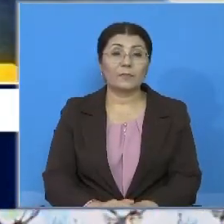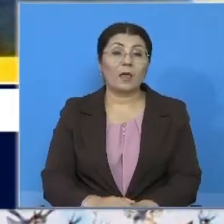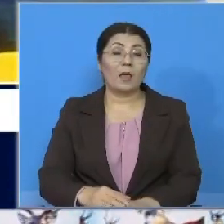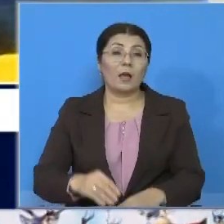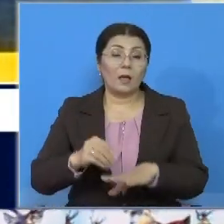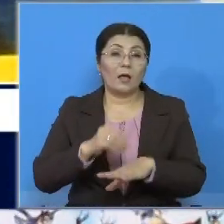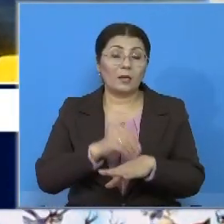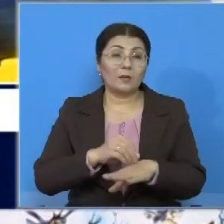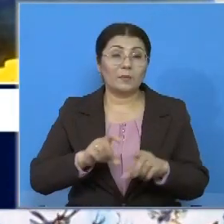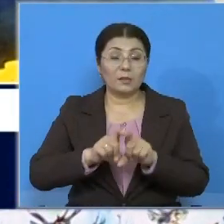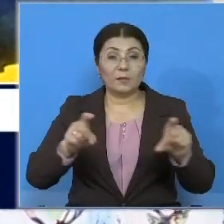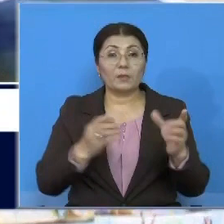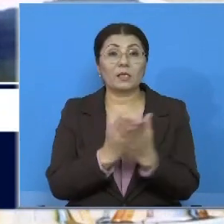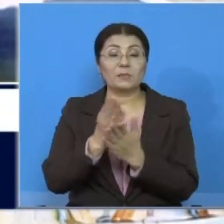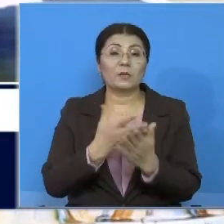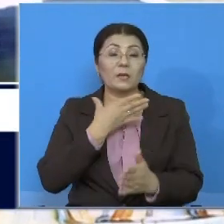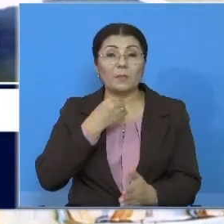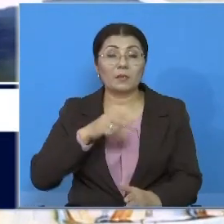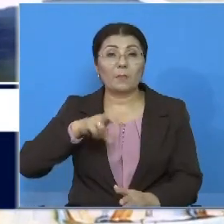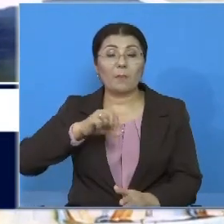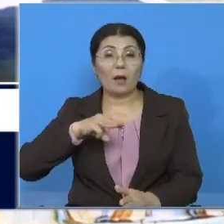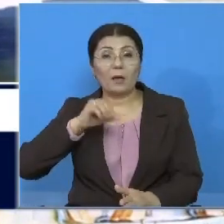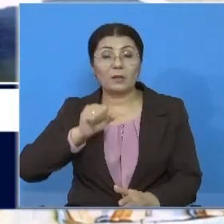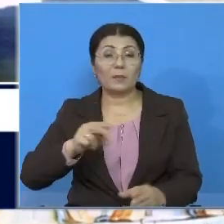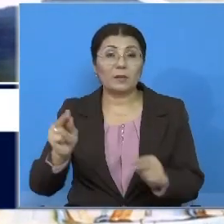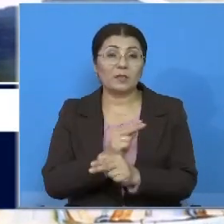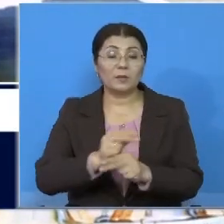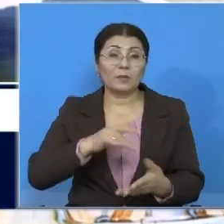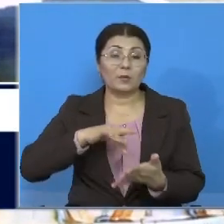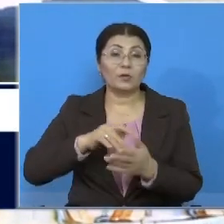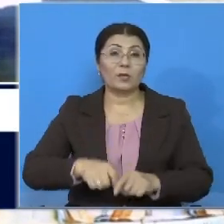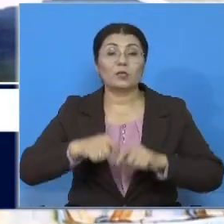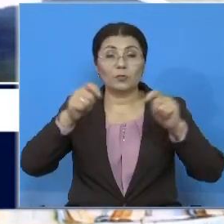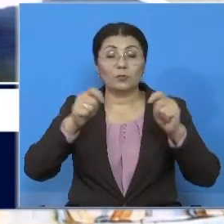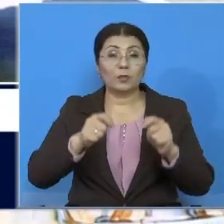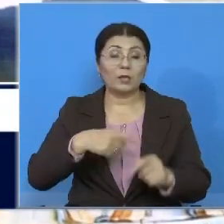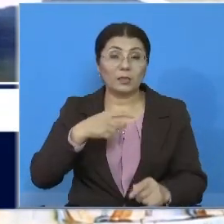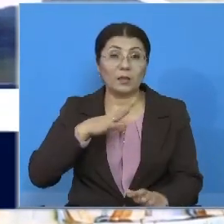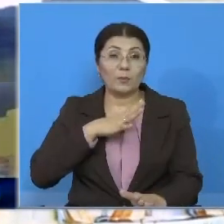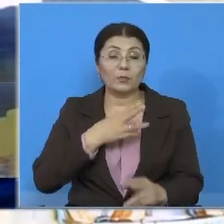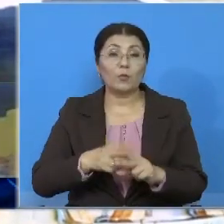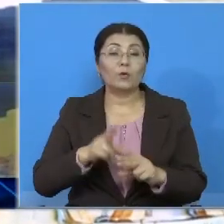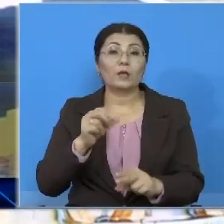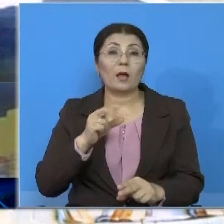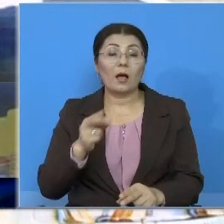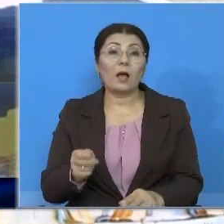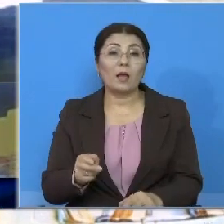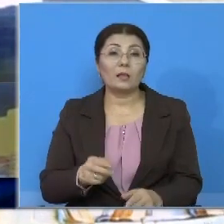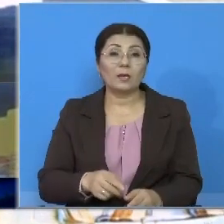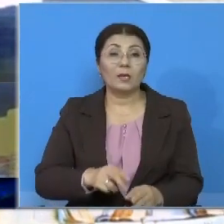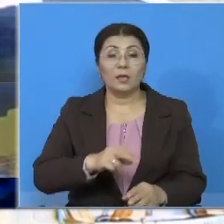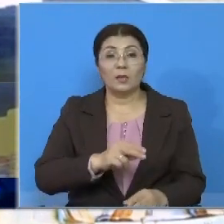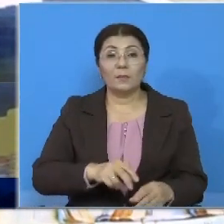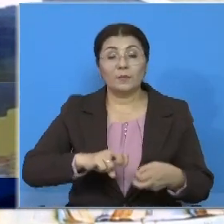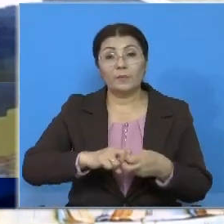Әкім аппаратында қызмет еткенде Мәртөкте пантымен емдеу орталығын ашу туралы сөз қозғалған болатын. Оны қайдан әкелеміз, тағысын тағы мәселелер